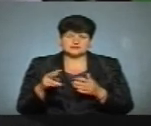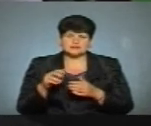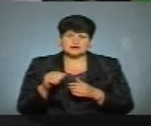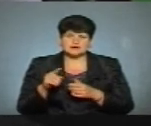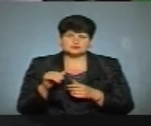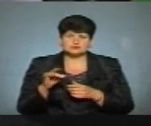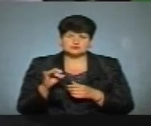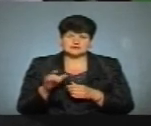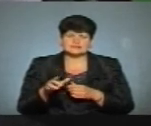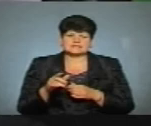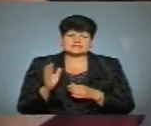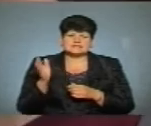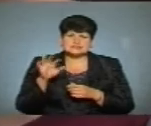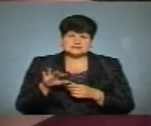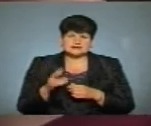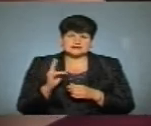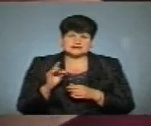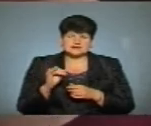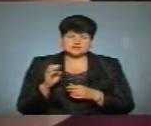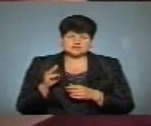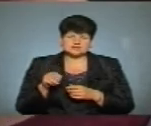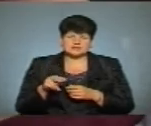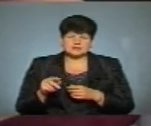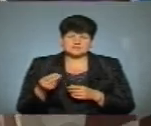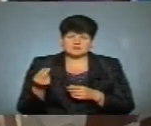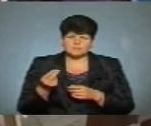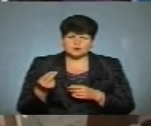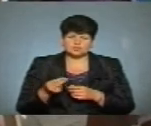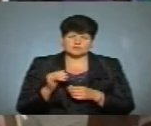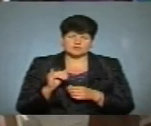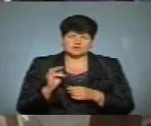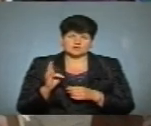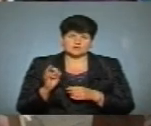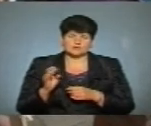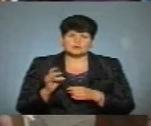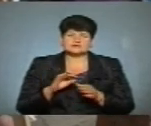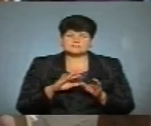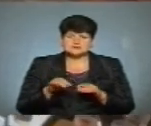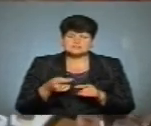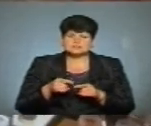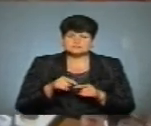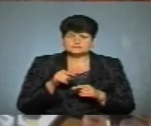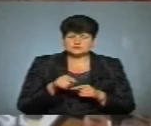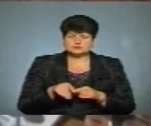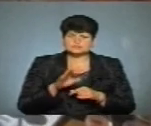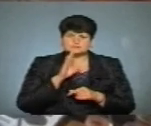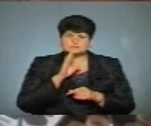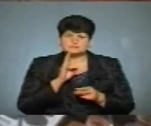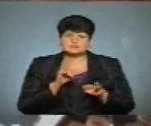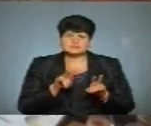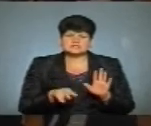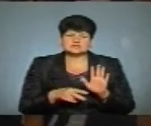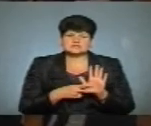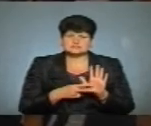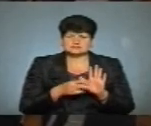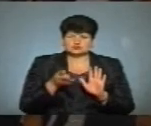лазурит, гірський кришталь, кварц. Цими фарбами ми малюємо ікони. Після пленеру його учасниці залишать 7 ікон для